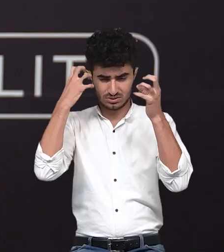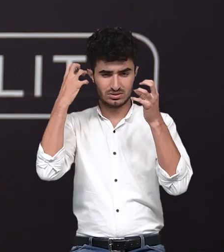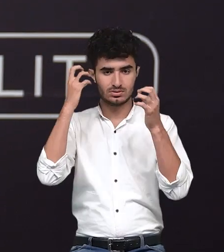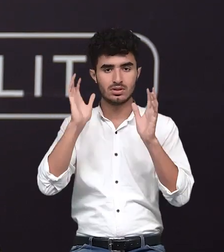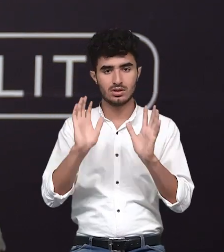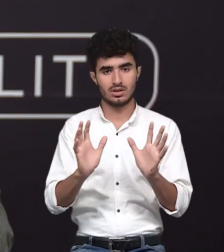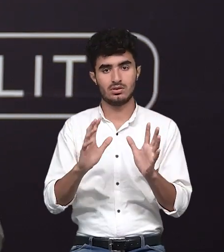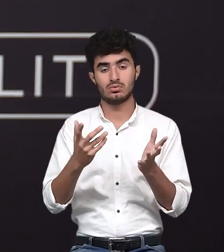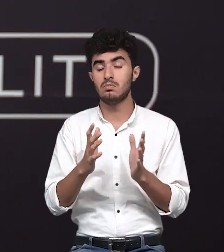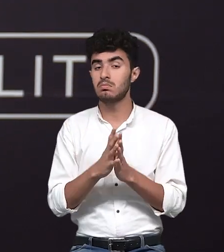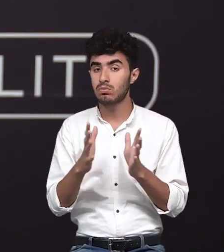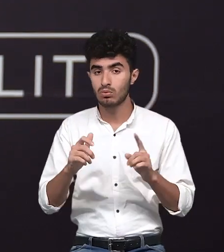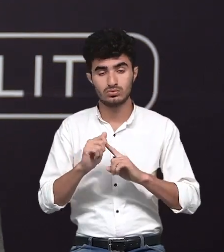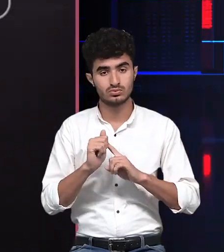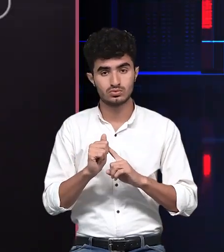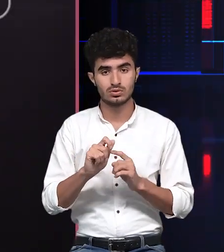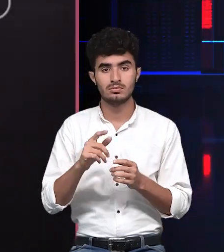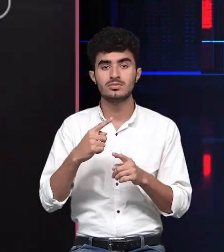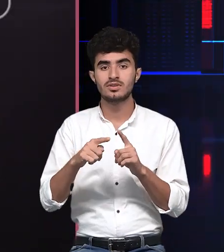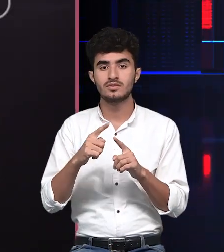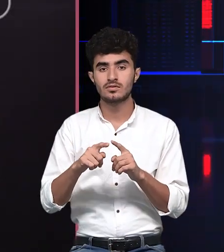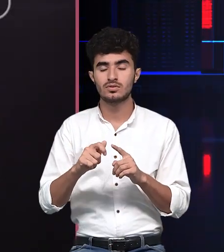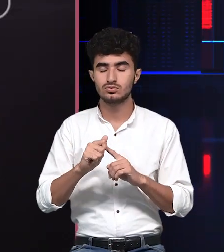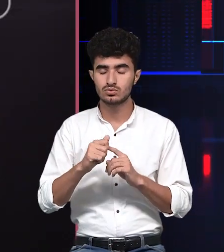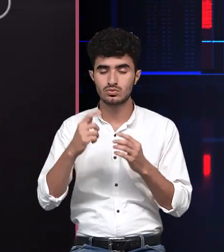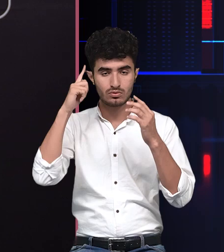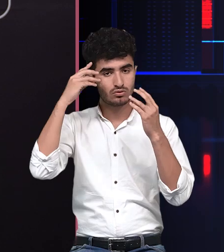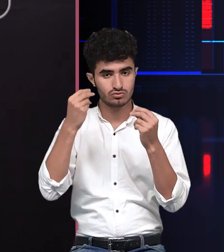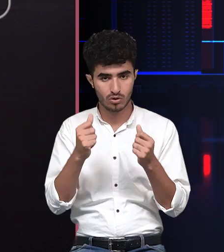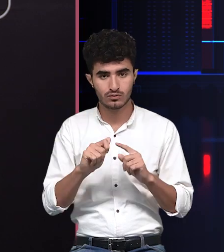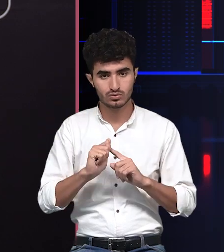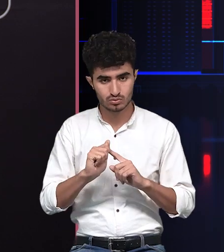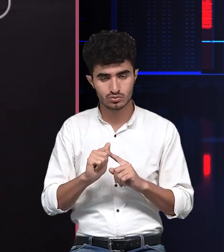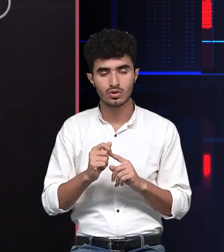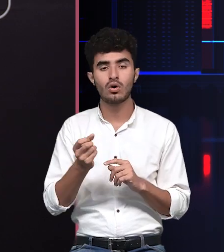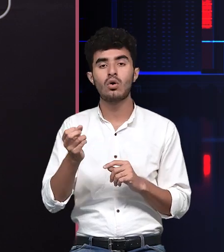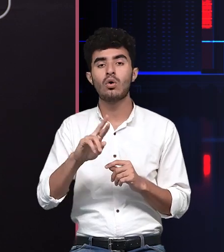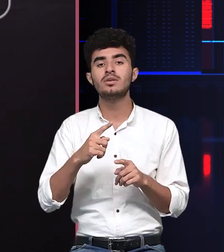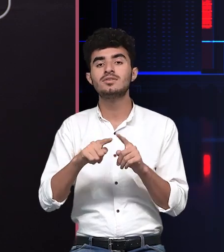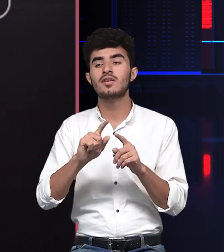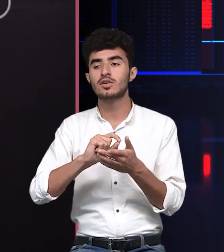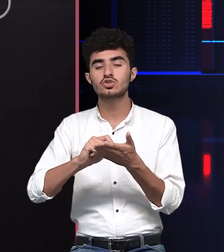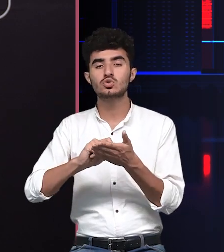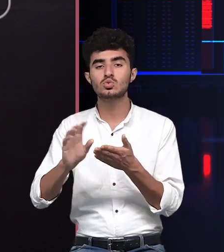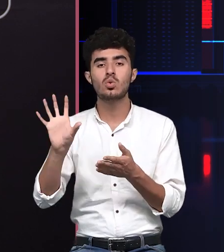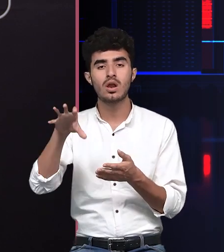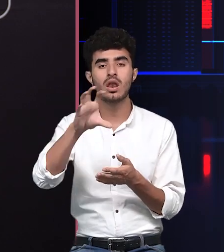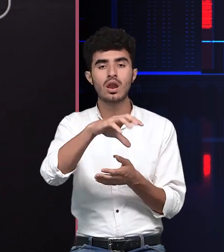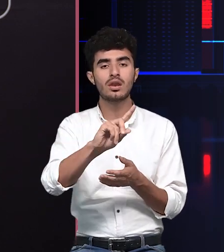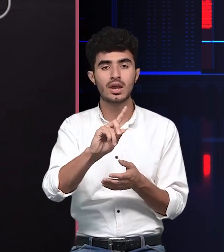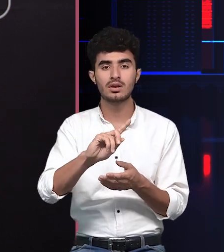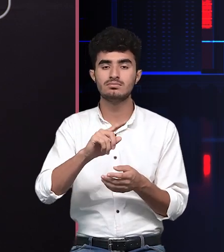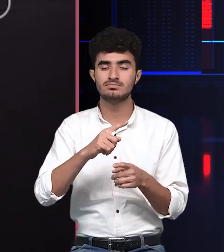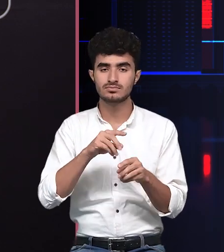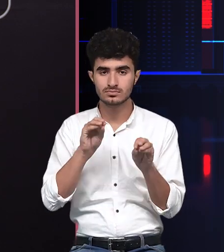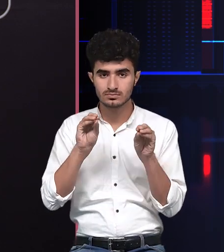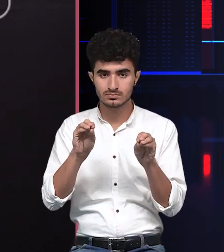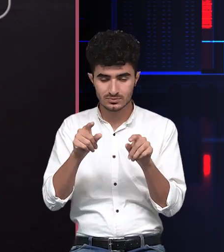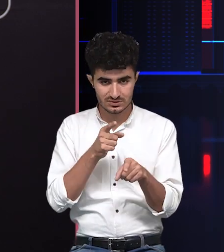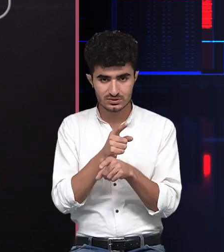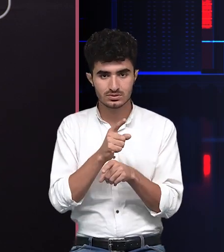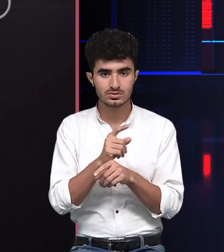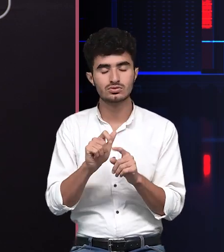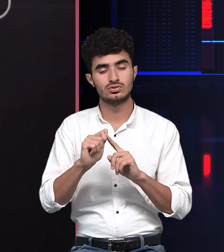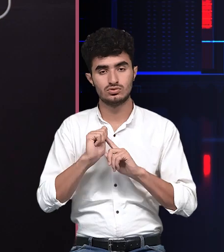ریزالو کیا جائے اور سنا جائے۔ اسکولس کے اندر یہ سائیکولوجیکل سروسز ہونی چاہیے، کاؤنسلنگ سروسز ہونی چاہیے،